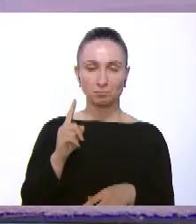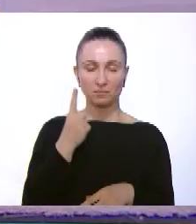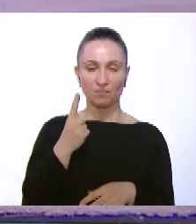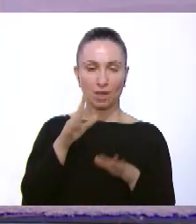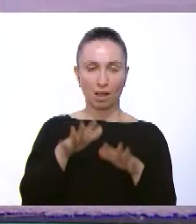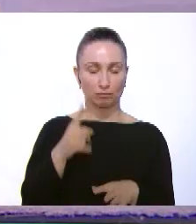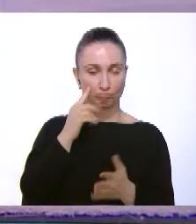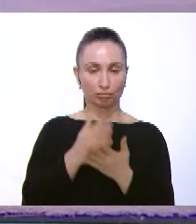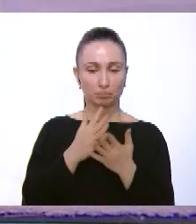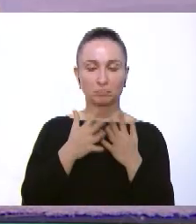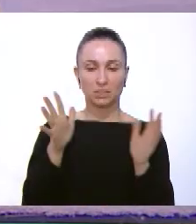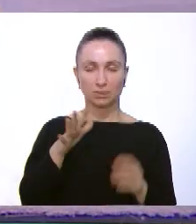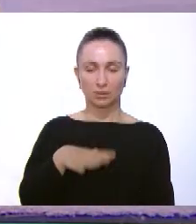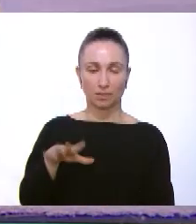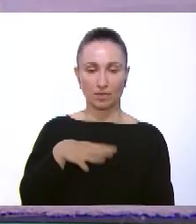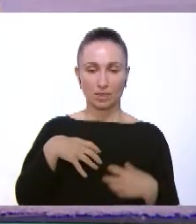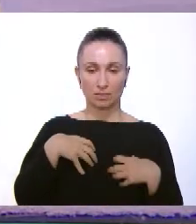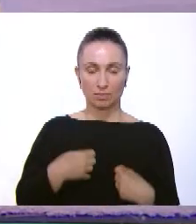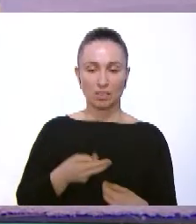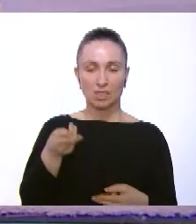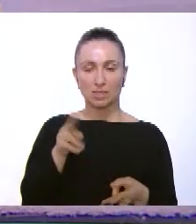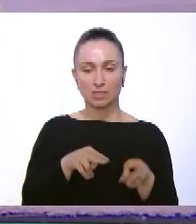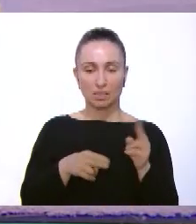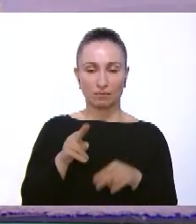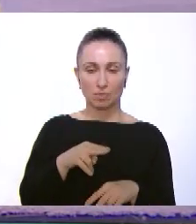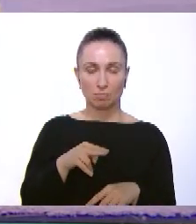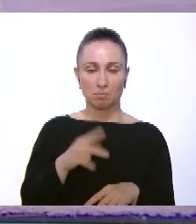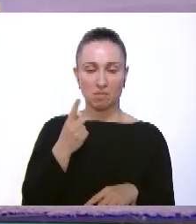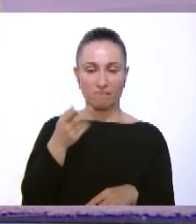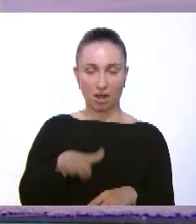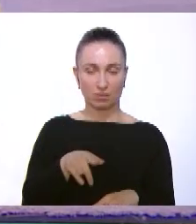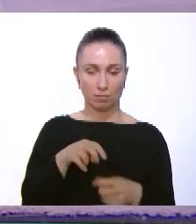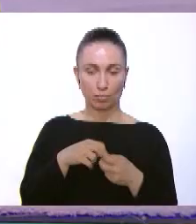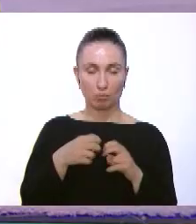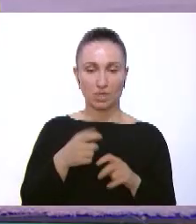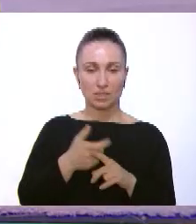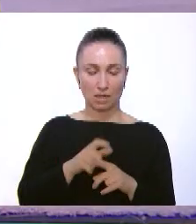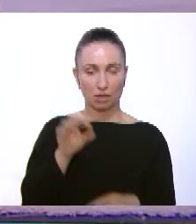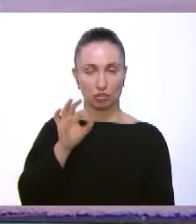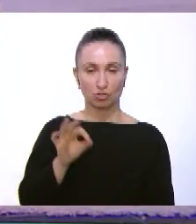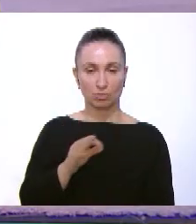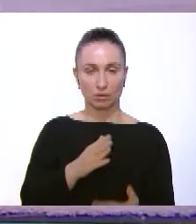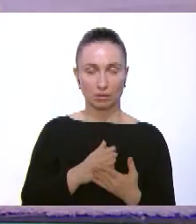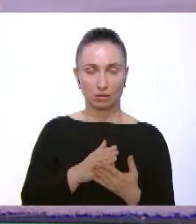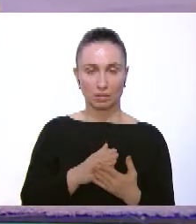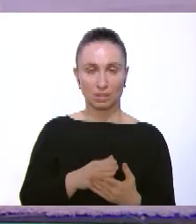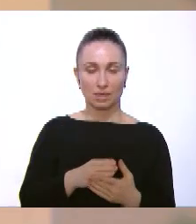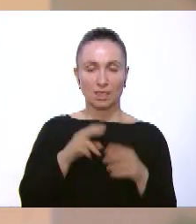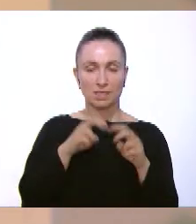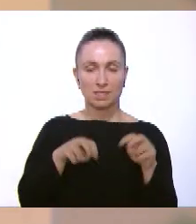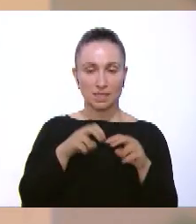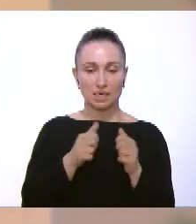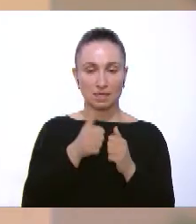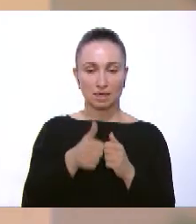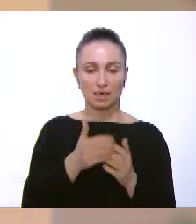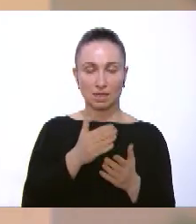ადგილზე საქართველოში და სამწუხაროდ სიკვდილობის სტრუქტურაშიც პირველ ადგილზე, ანუ ძალიან ხშირია. სკრინინგი რას მოგცემს ამ